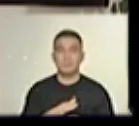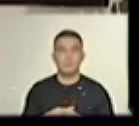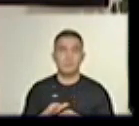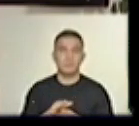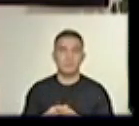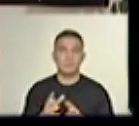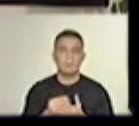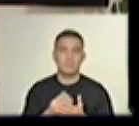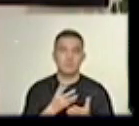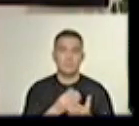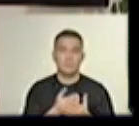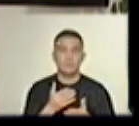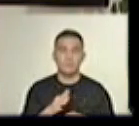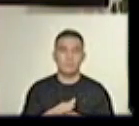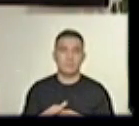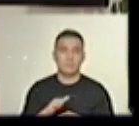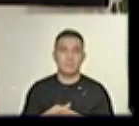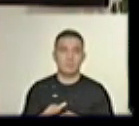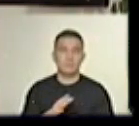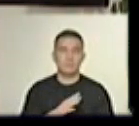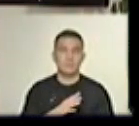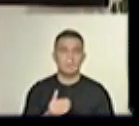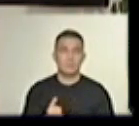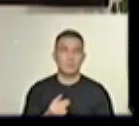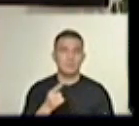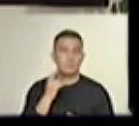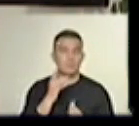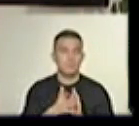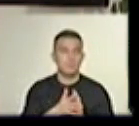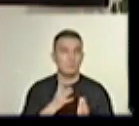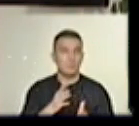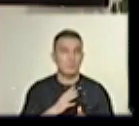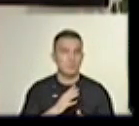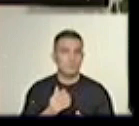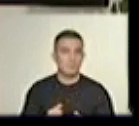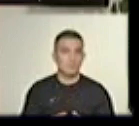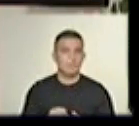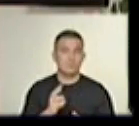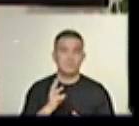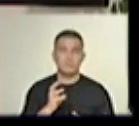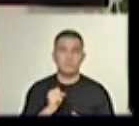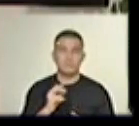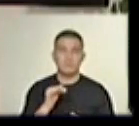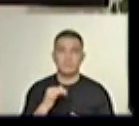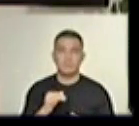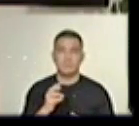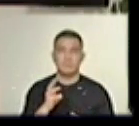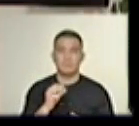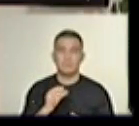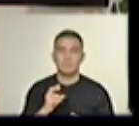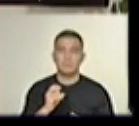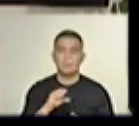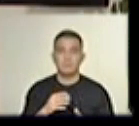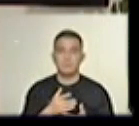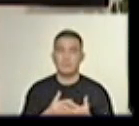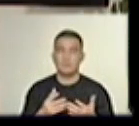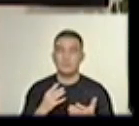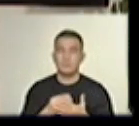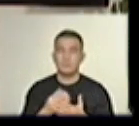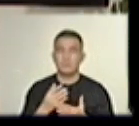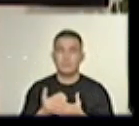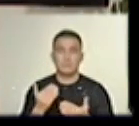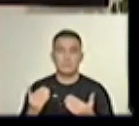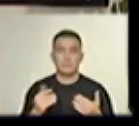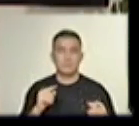ham bajarib oldik. Sizlarga tushunarli bo'ldimi? Demak, manfiy sonni, musbat sonni, modullari, ularga